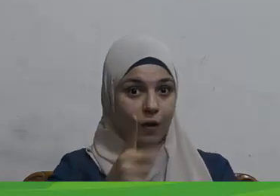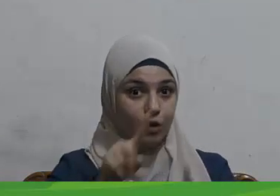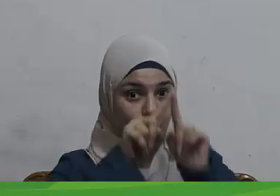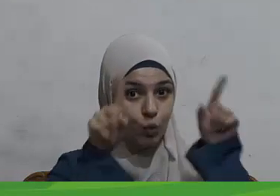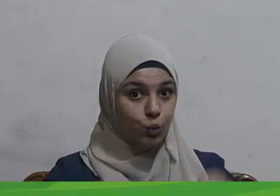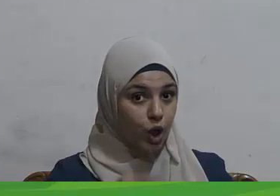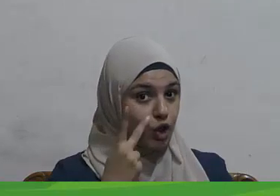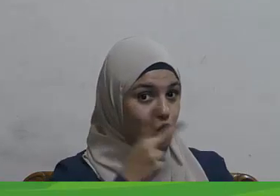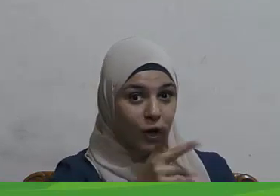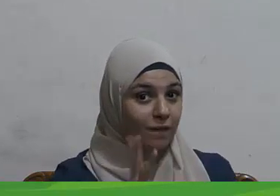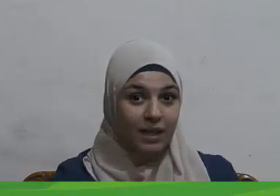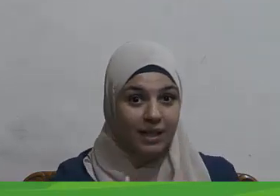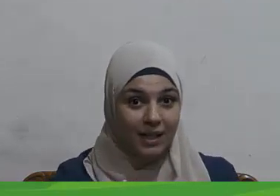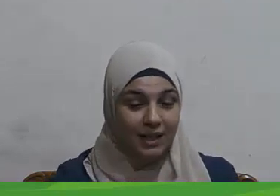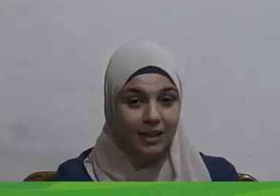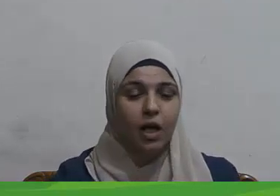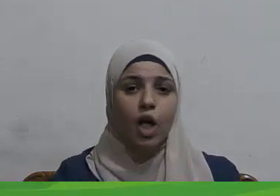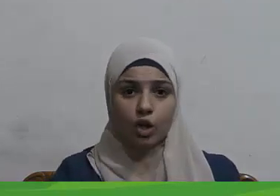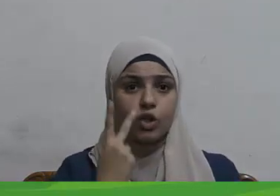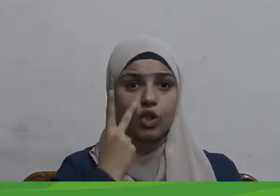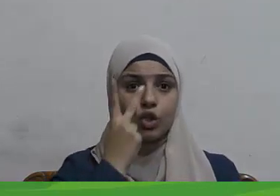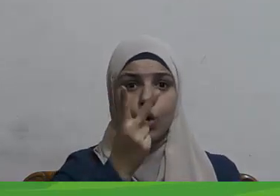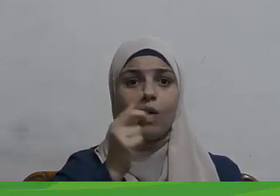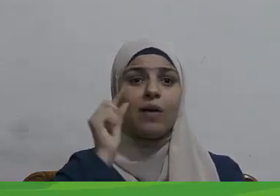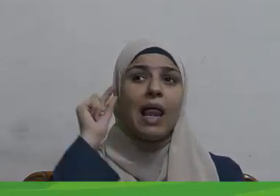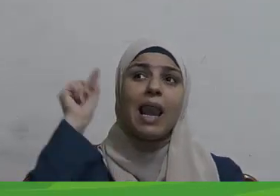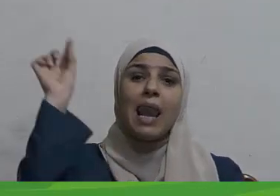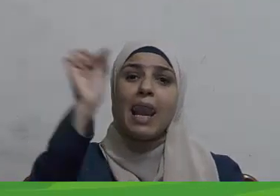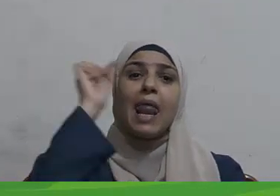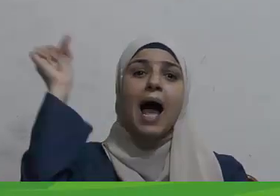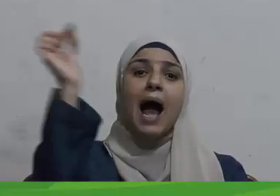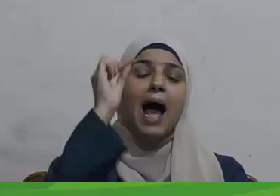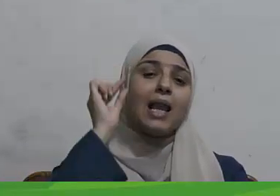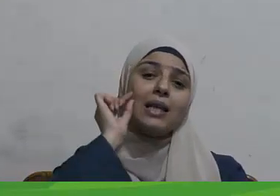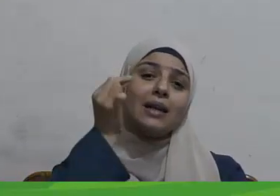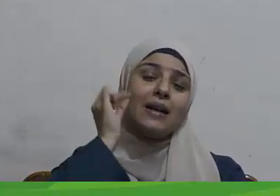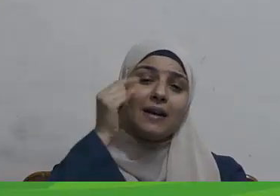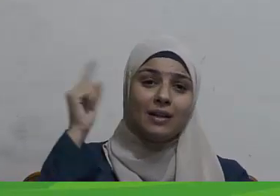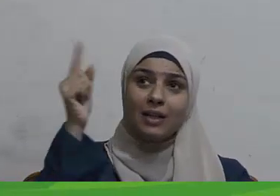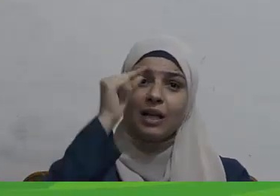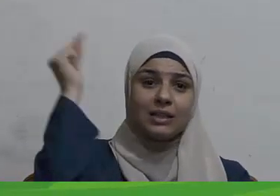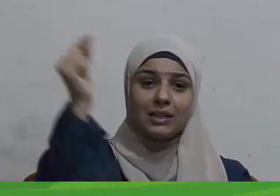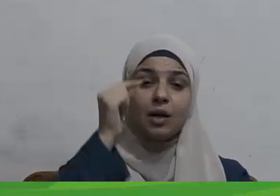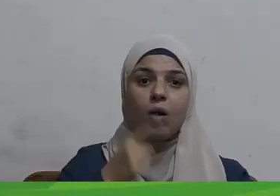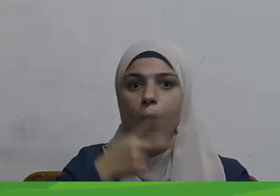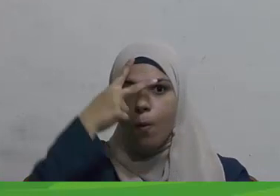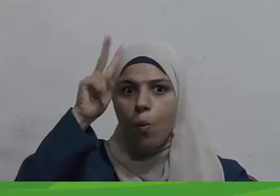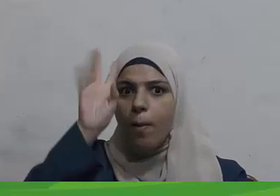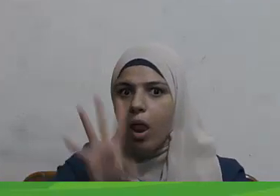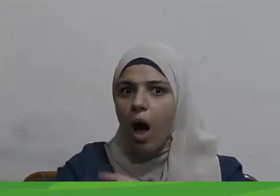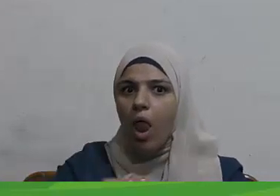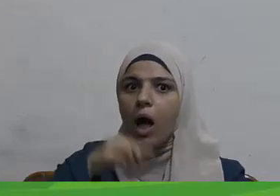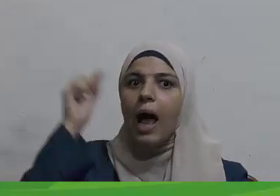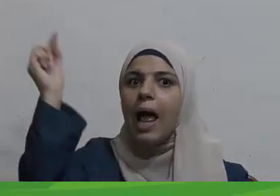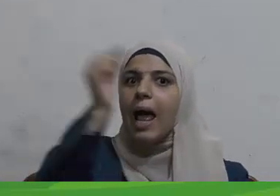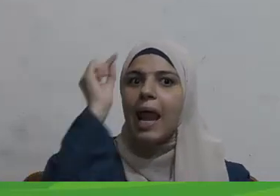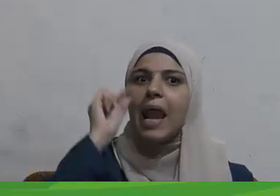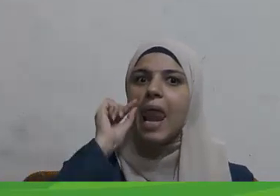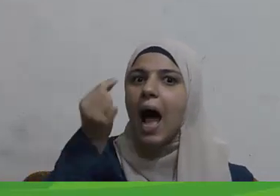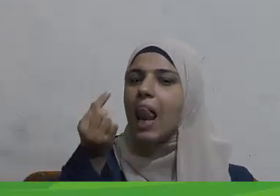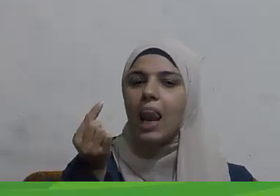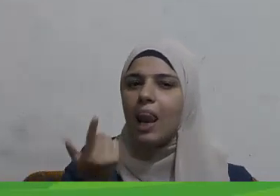ماذا ترى في هذه الصورة؟ أرى نحلا يطير في المنحل. ومن خلق